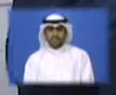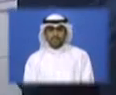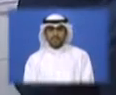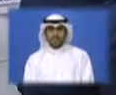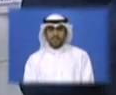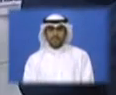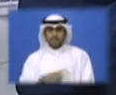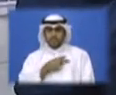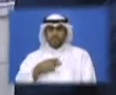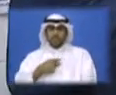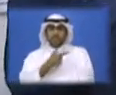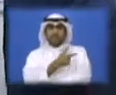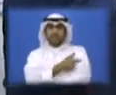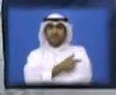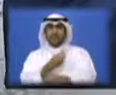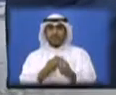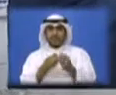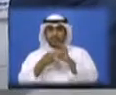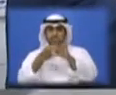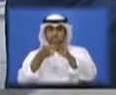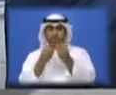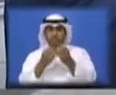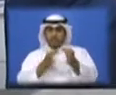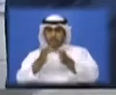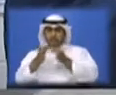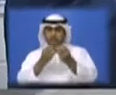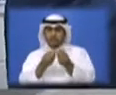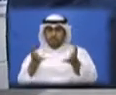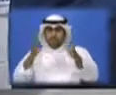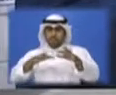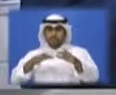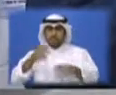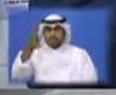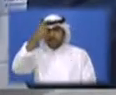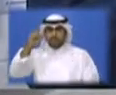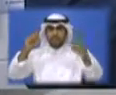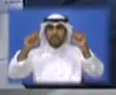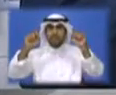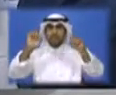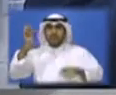ووزارة الصحة تواصل وضع الخطط للتصدي لفيروس إيبولا.